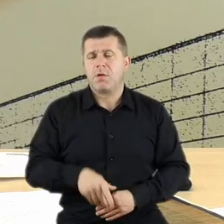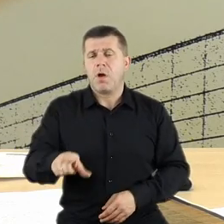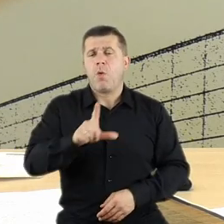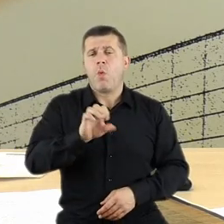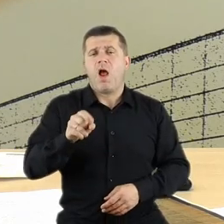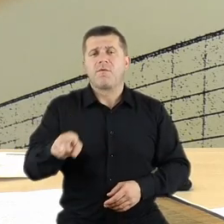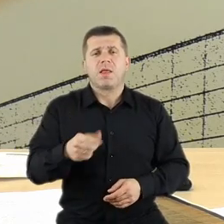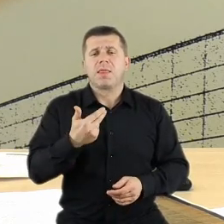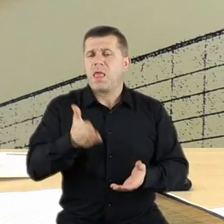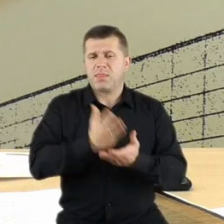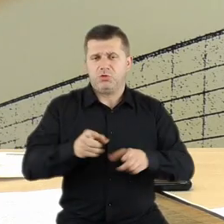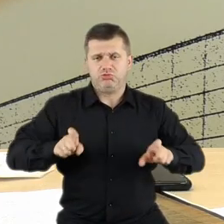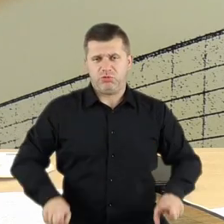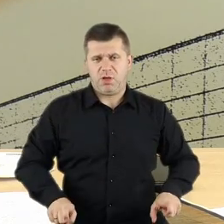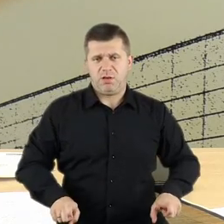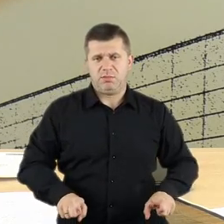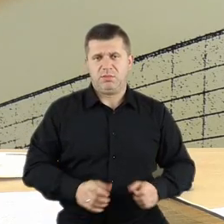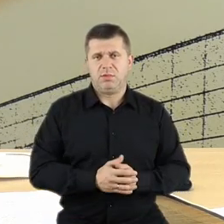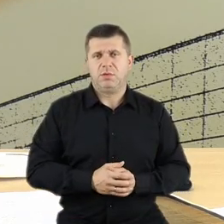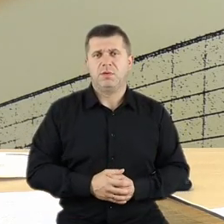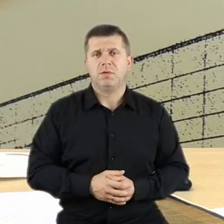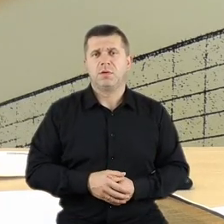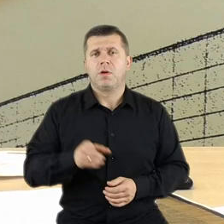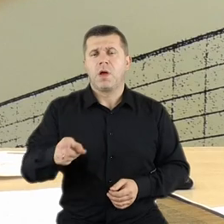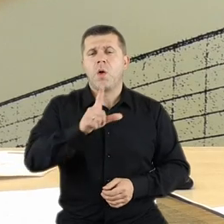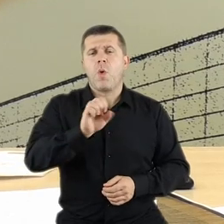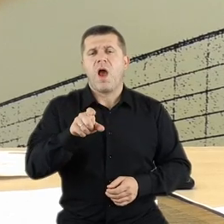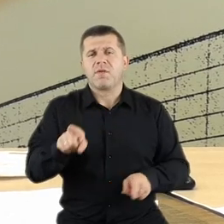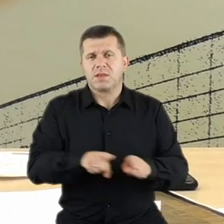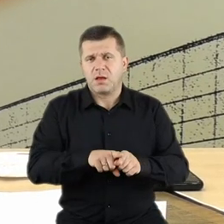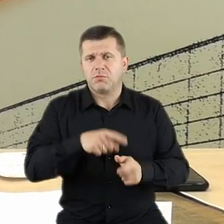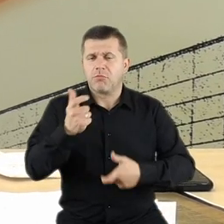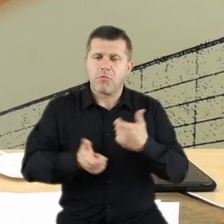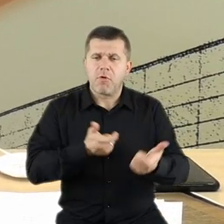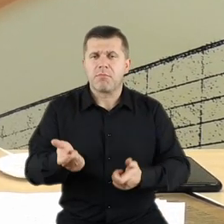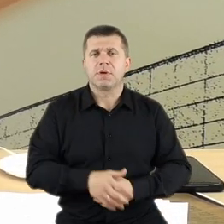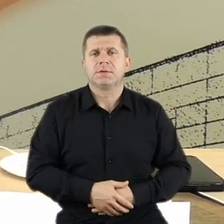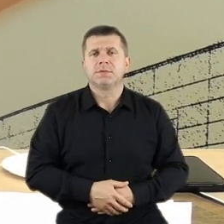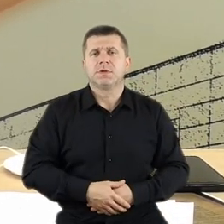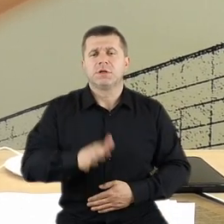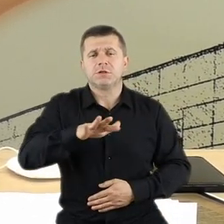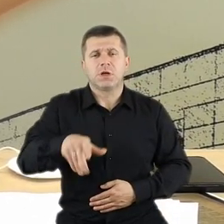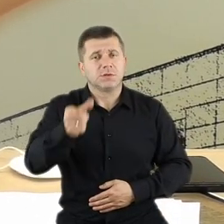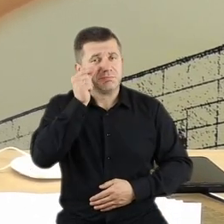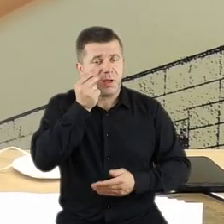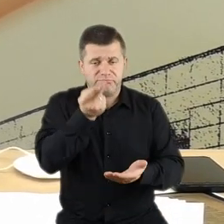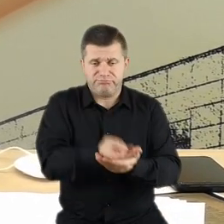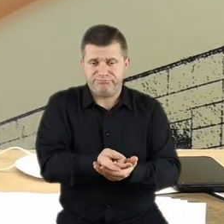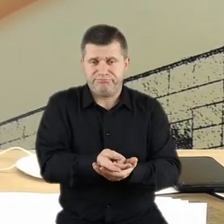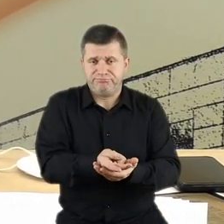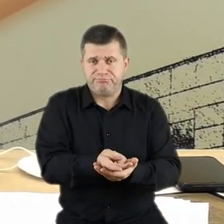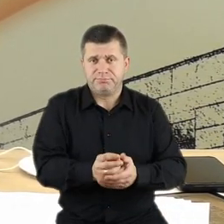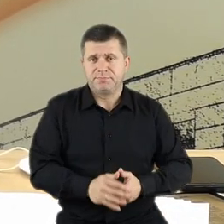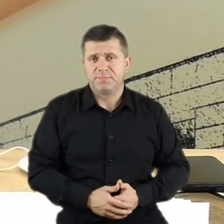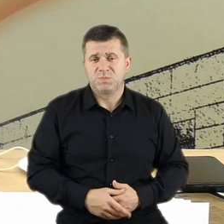tylko do siedzenia nie bo na ty ławie to no tam dzieci spały No bo sami